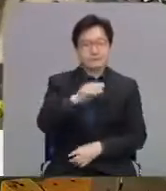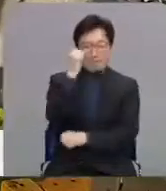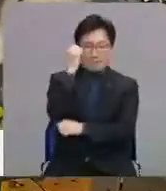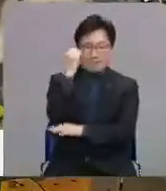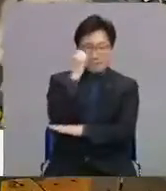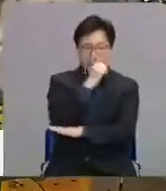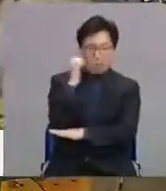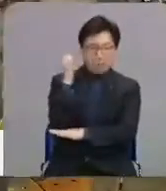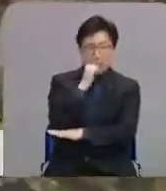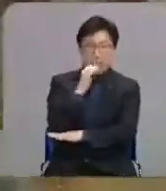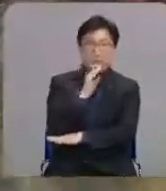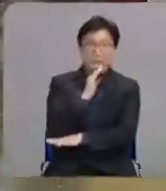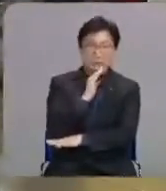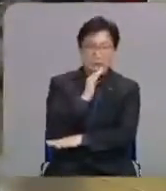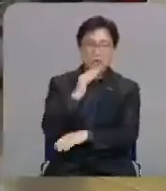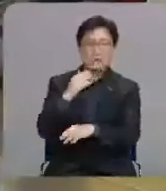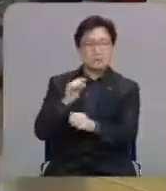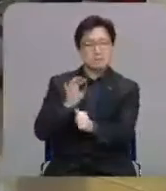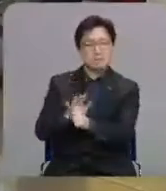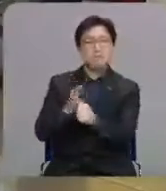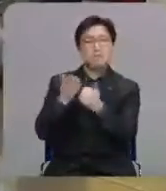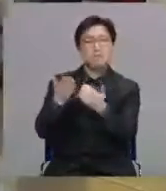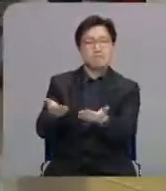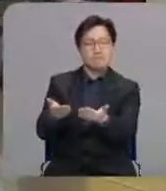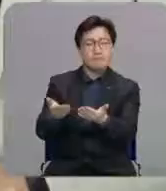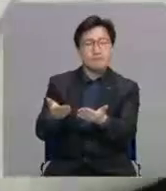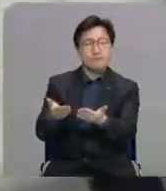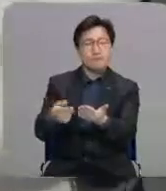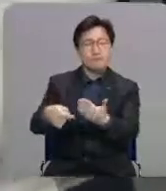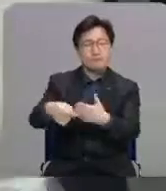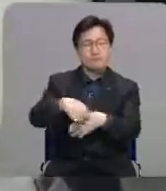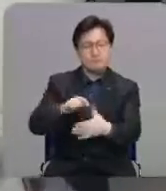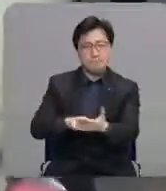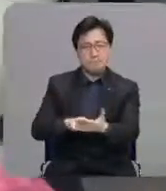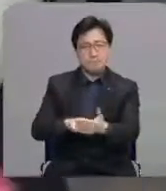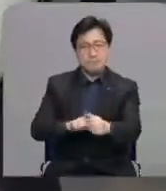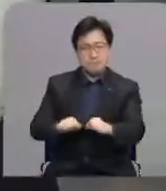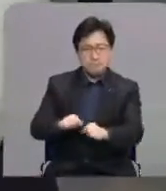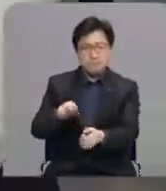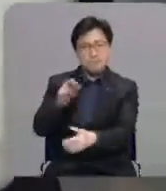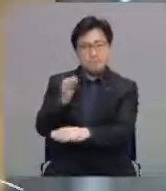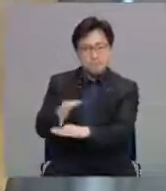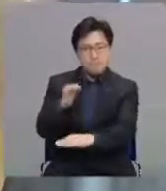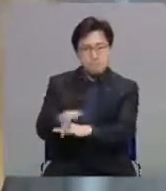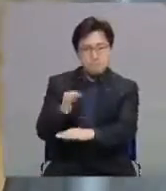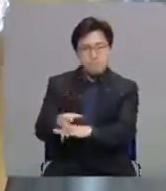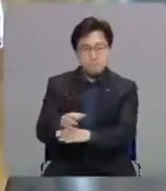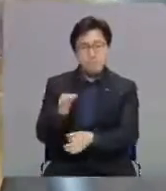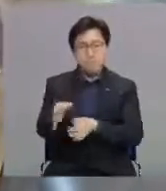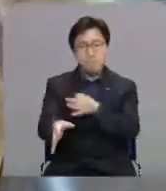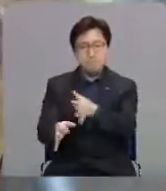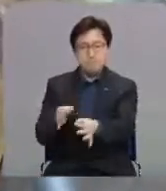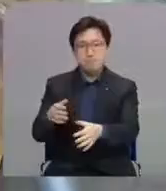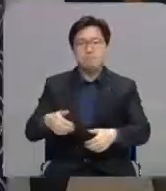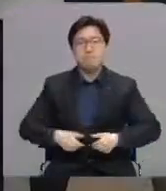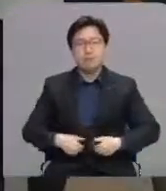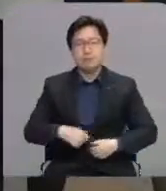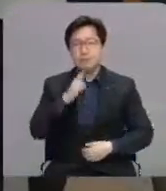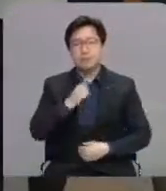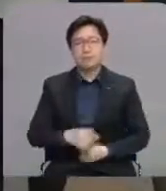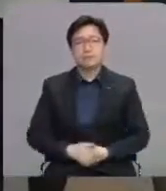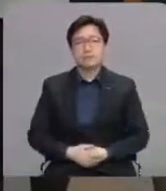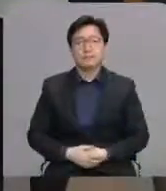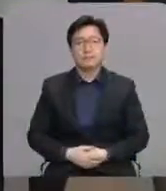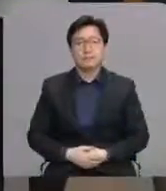흔들리고 있는 가운데에 당분간 이들을 지킬 수 있는 소비촉진 운동 이 필요해 보입니다 kbs 뉴스